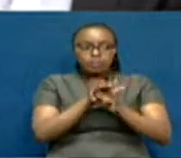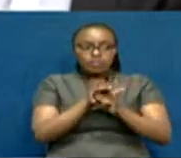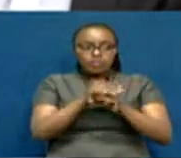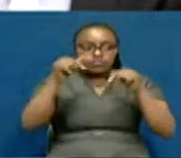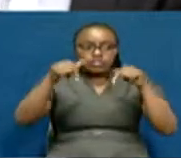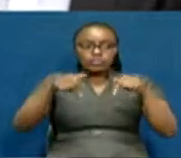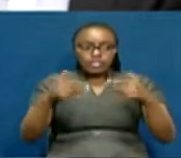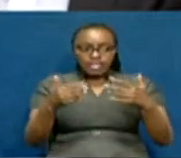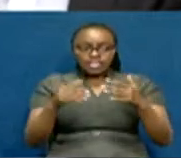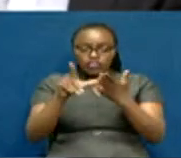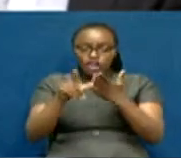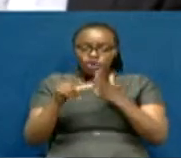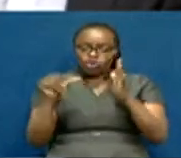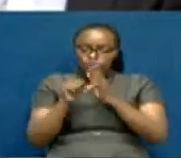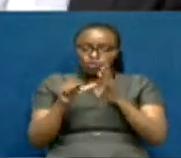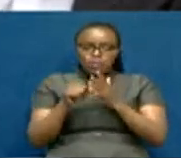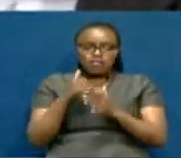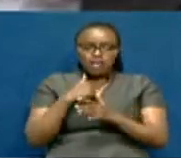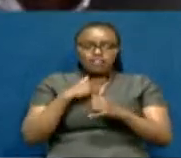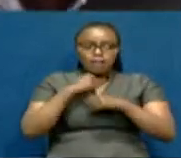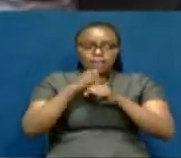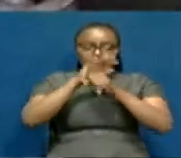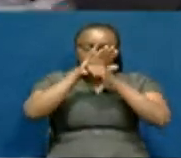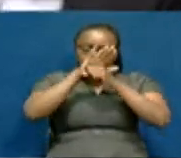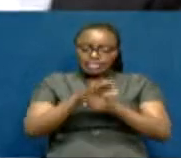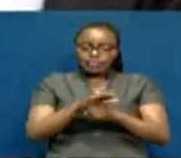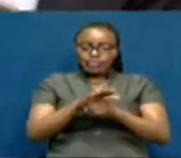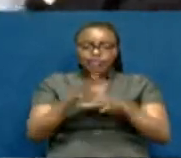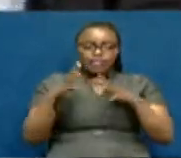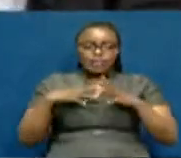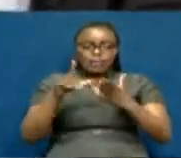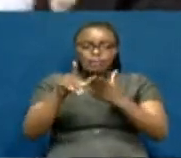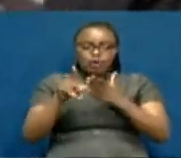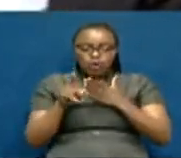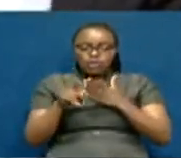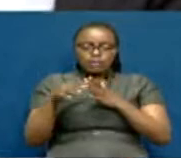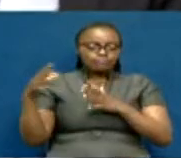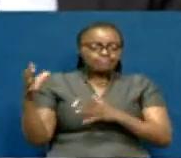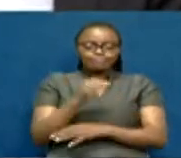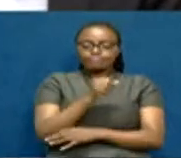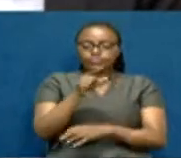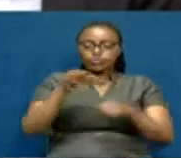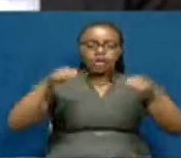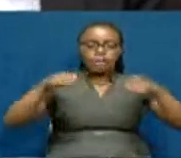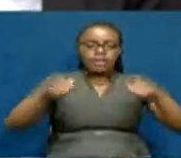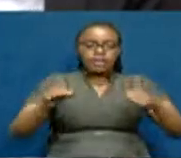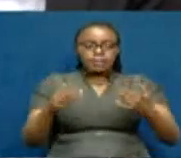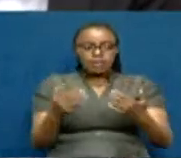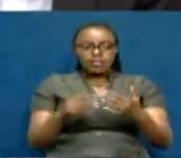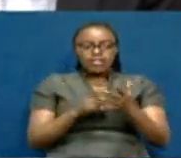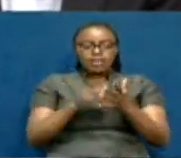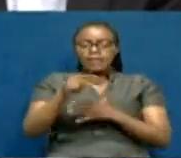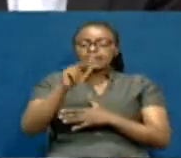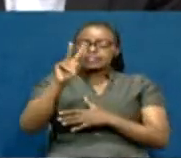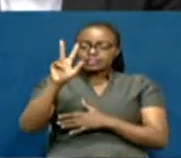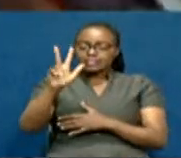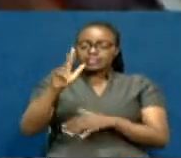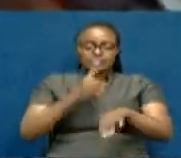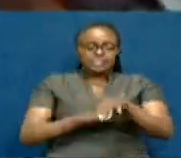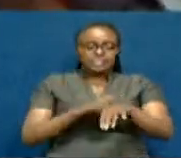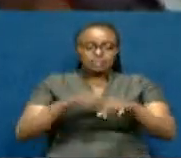loni inawasumbua? Loni inawanyanyasa? Watu wa loni wanawanyang'anya mapikipiki? Wanalipisha mara tatu bei ya